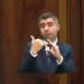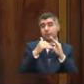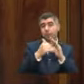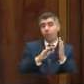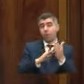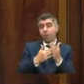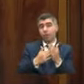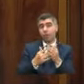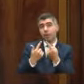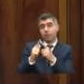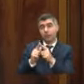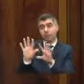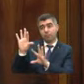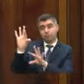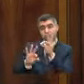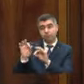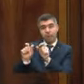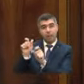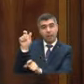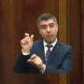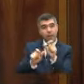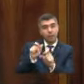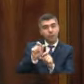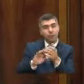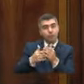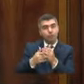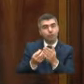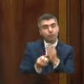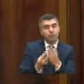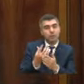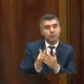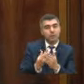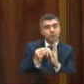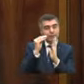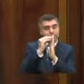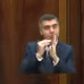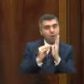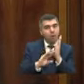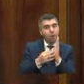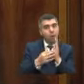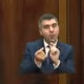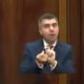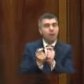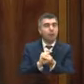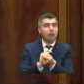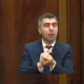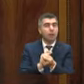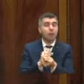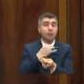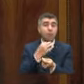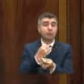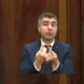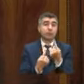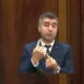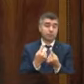وجهتموها على مستوى الاختيار الديمقراطي، بل انتقلت إلى مواضع وهيكلة هذا التعديل التي كانت رسائلها سلبية كذلك، فما